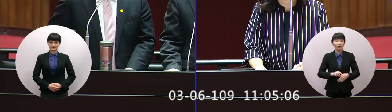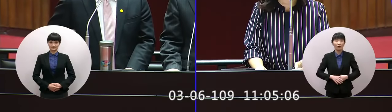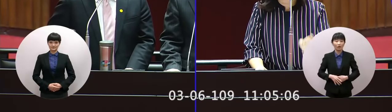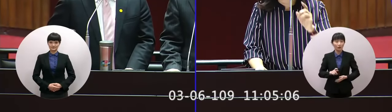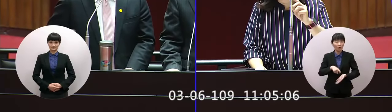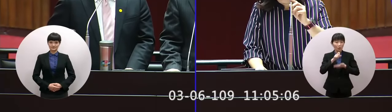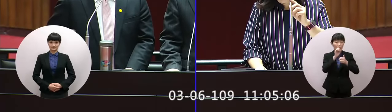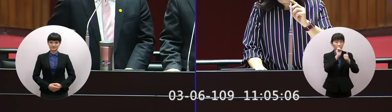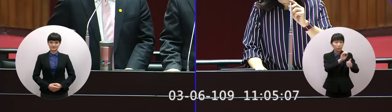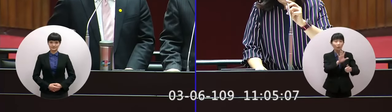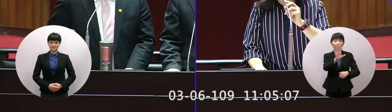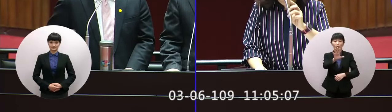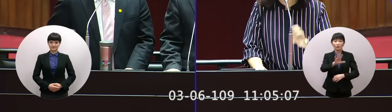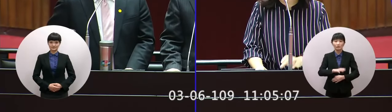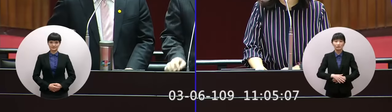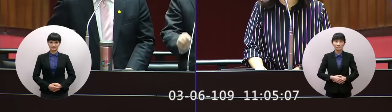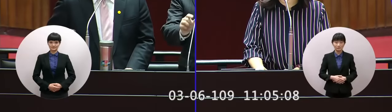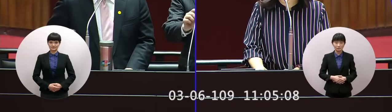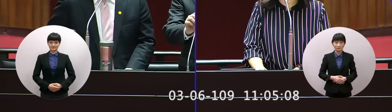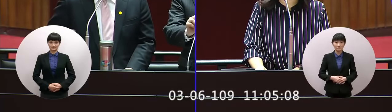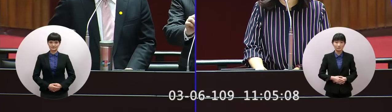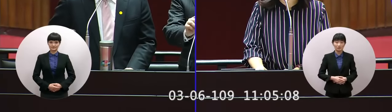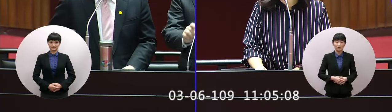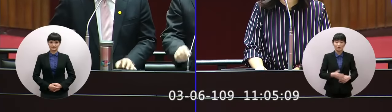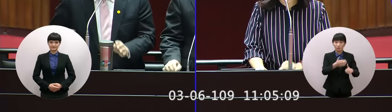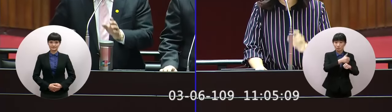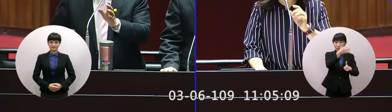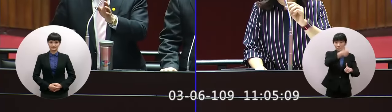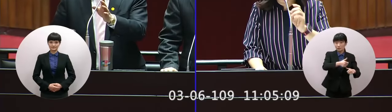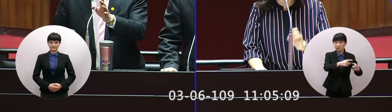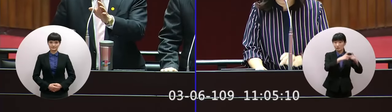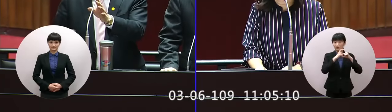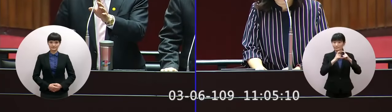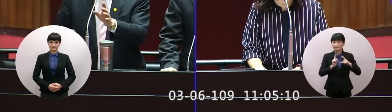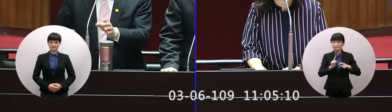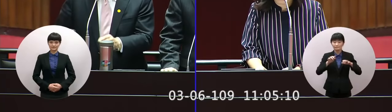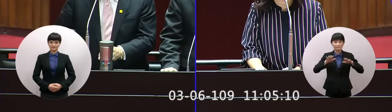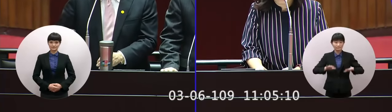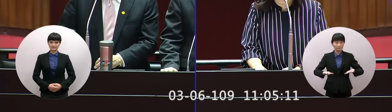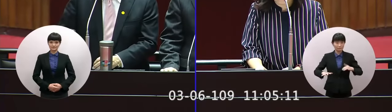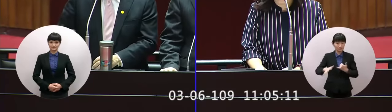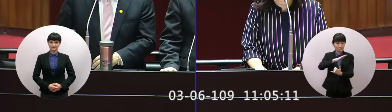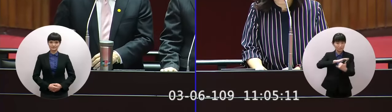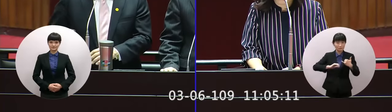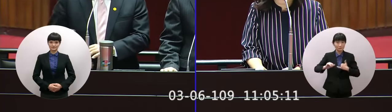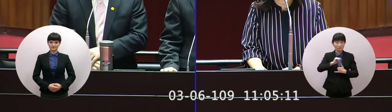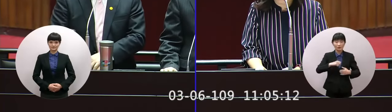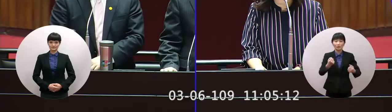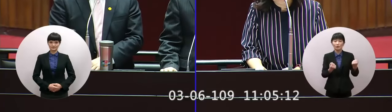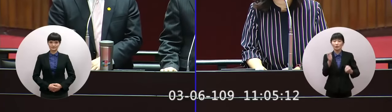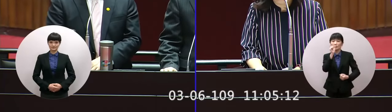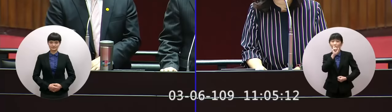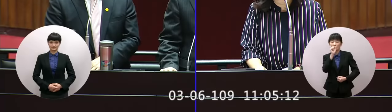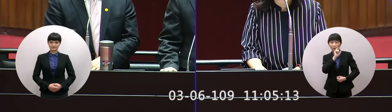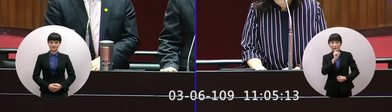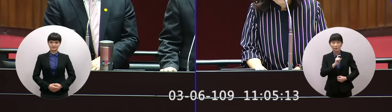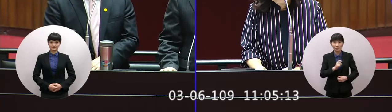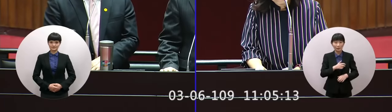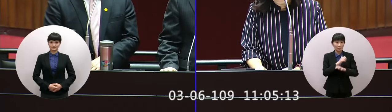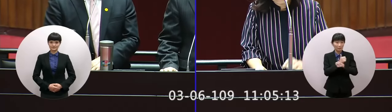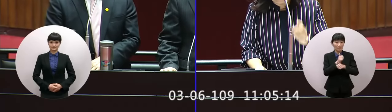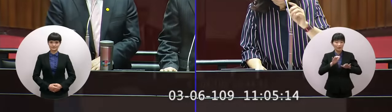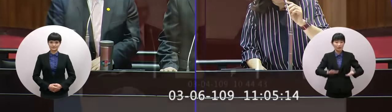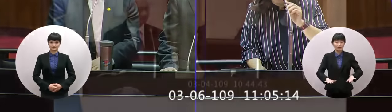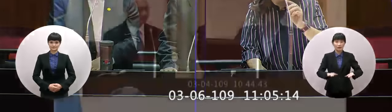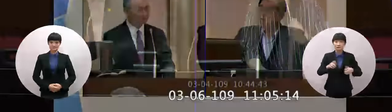有提到，那时候的署长就回答，现在包括全国酒测的勤务也都停